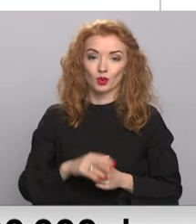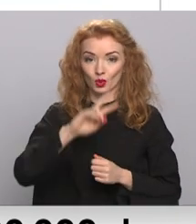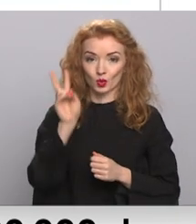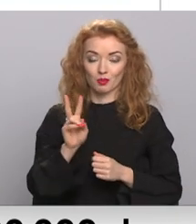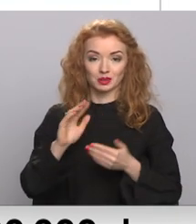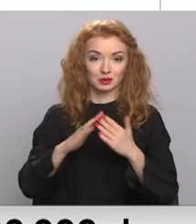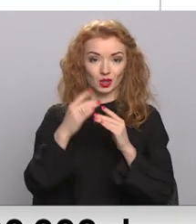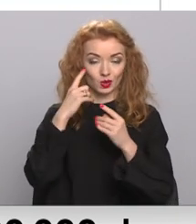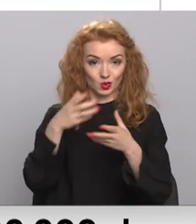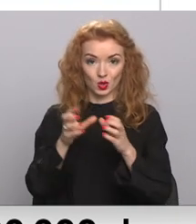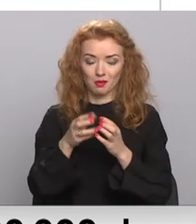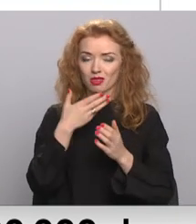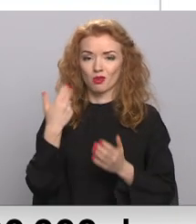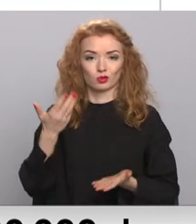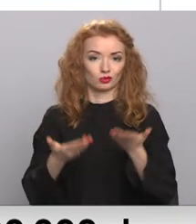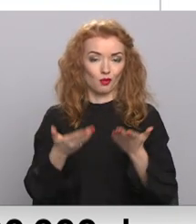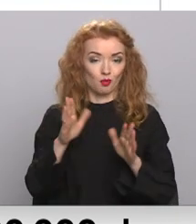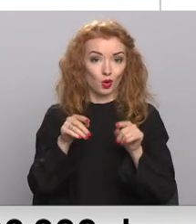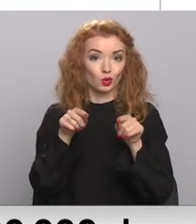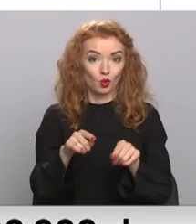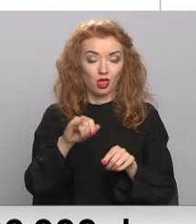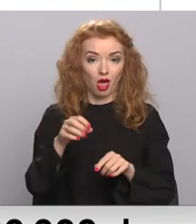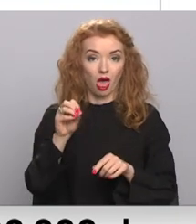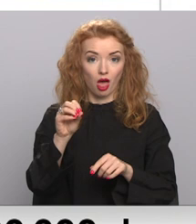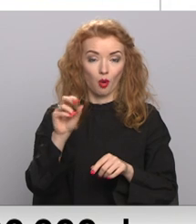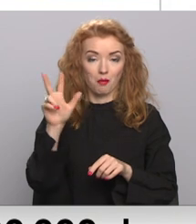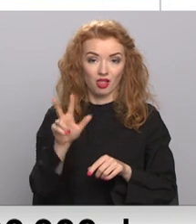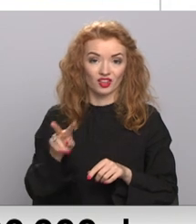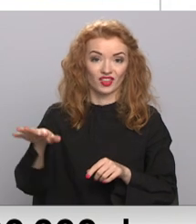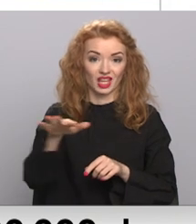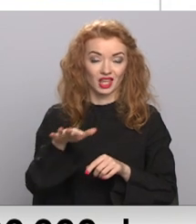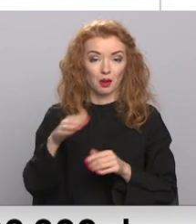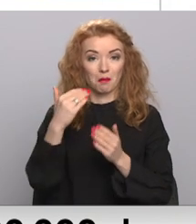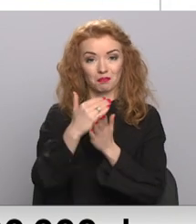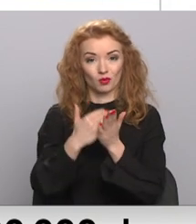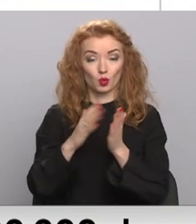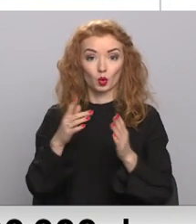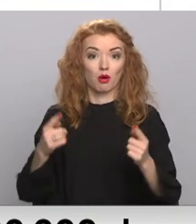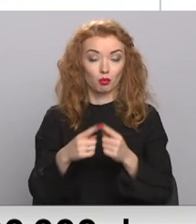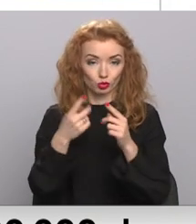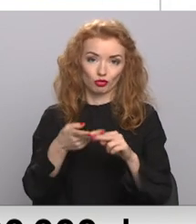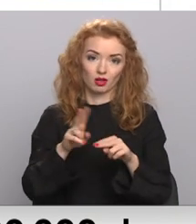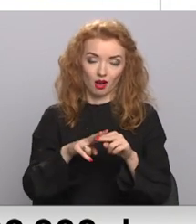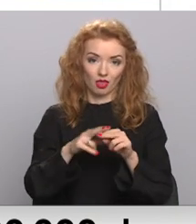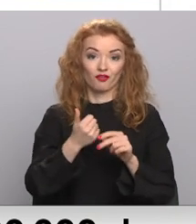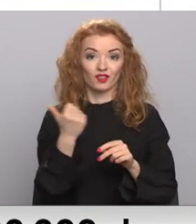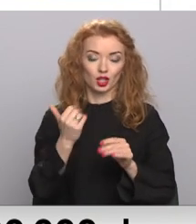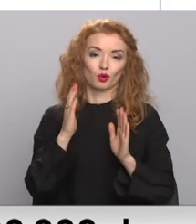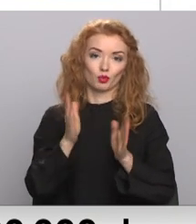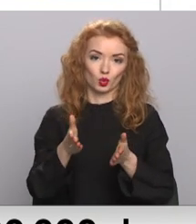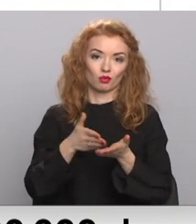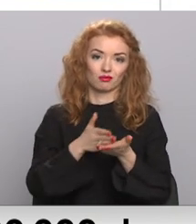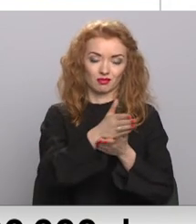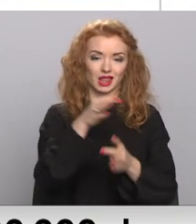Jūrmalas pilsētas domē nav šaubu par to, ja Eko Baltija Vide prasība būtu pamatota, Eko Baltija Vide jau būtu